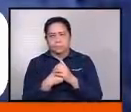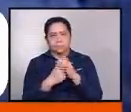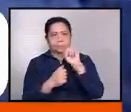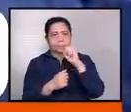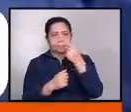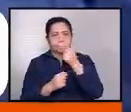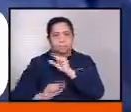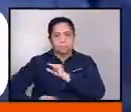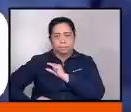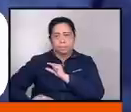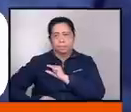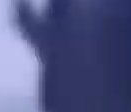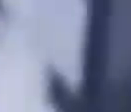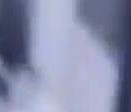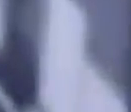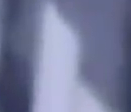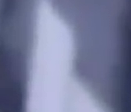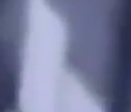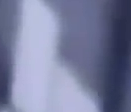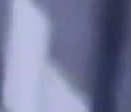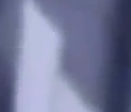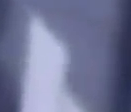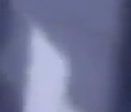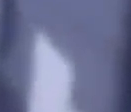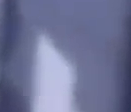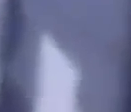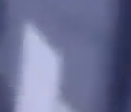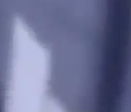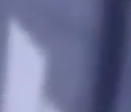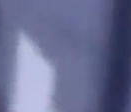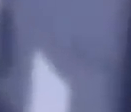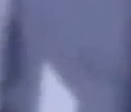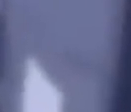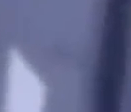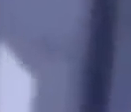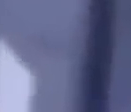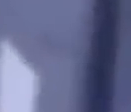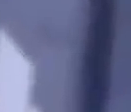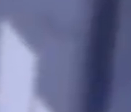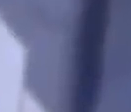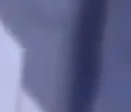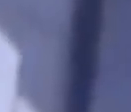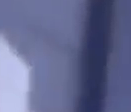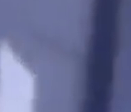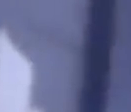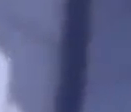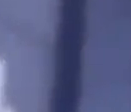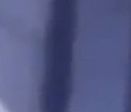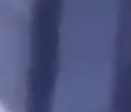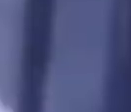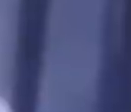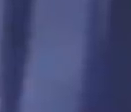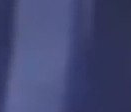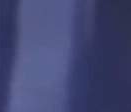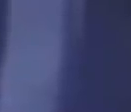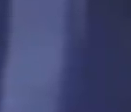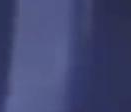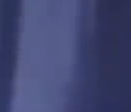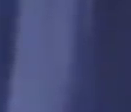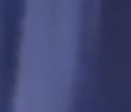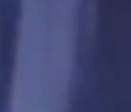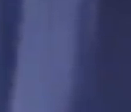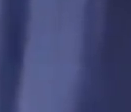security guard. Opo. Sinibak nila security guard sa kanyang teacher. Yung security guard po, hindi na po siya makita. Nagtago na. Opo. Tapos si